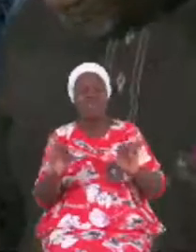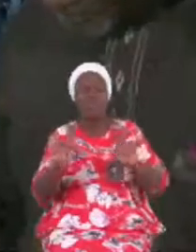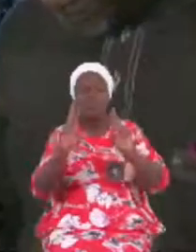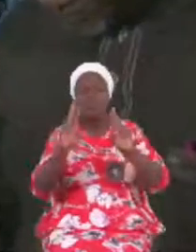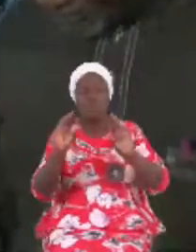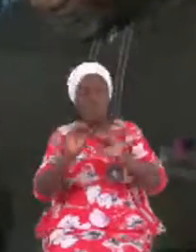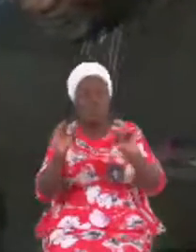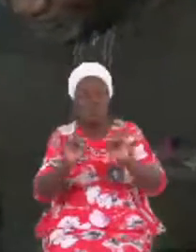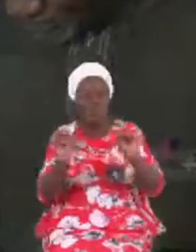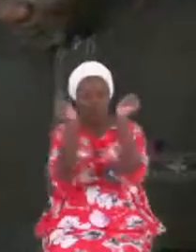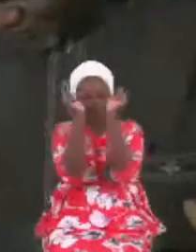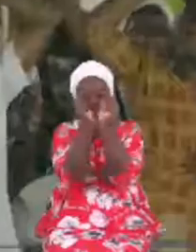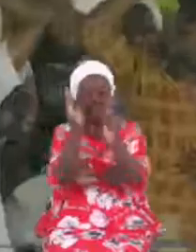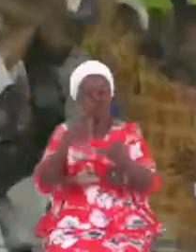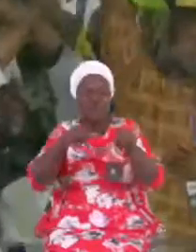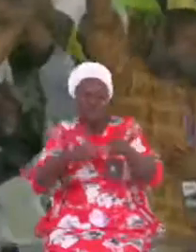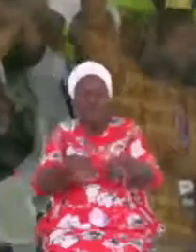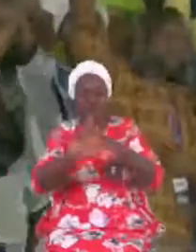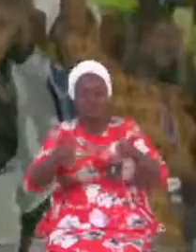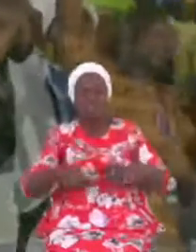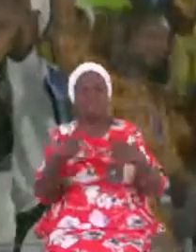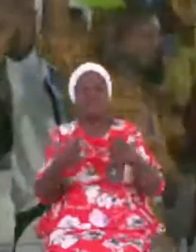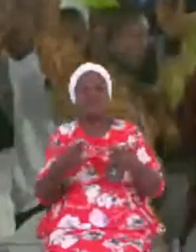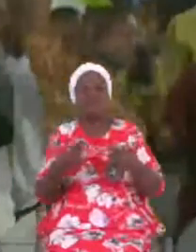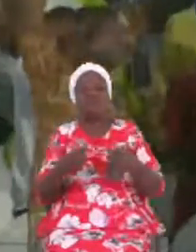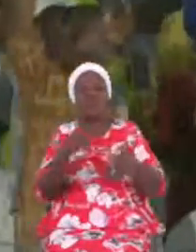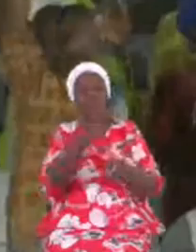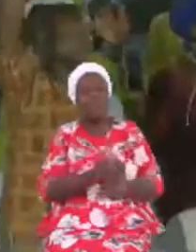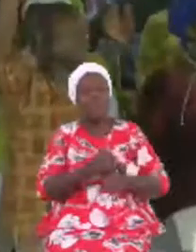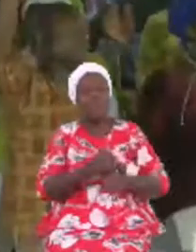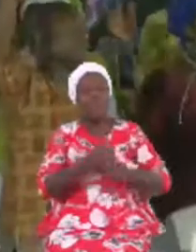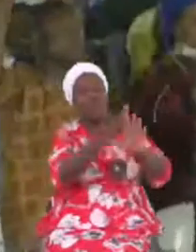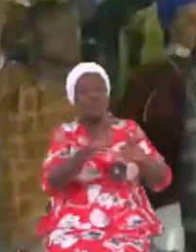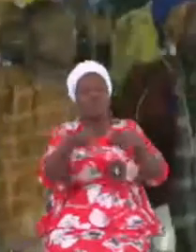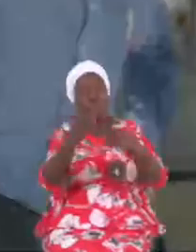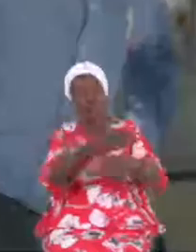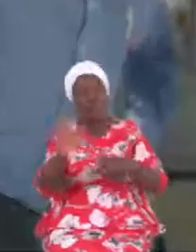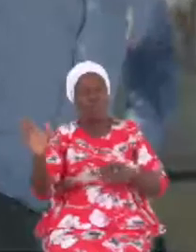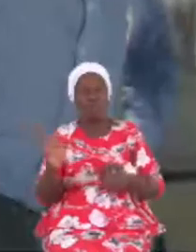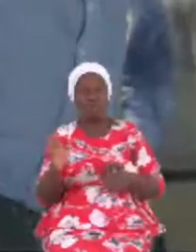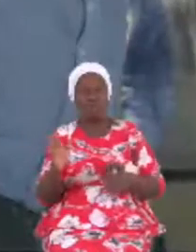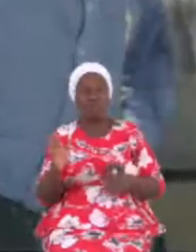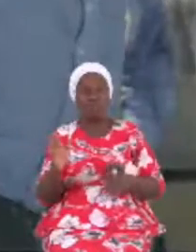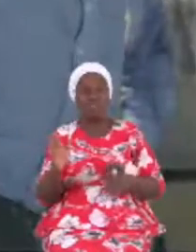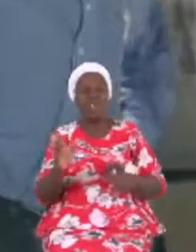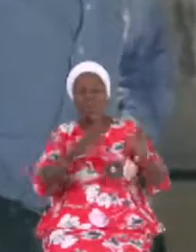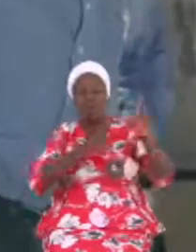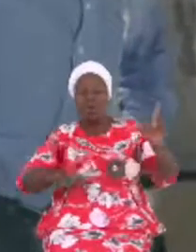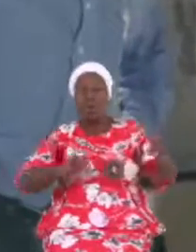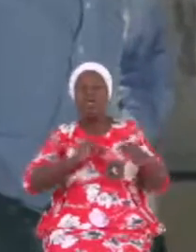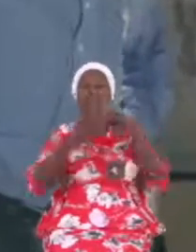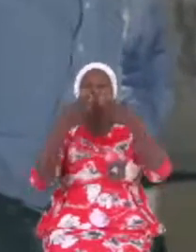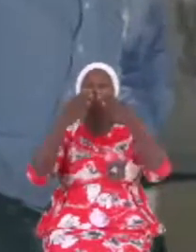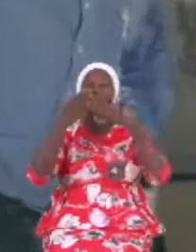Plus de liens dans ta vie. Les montagnes, vous êtes déplacés. Seigneur, je